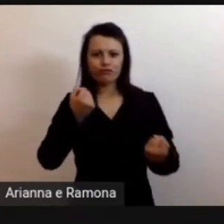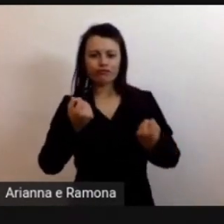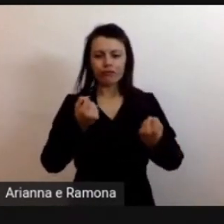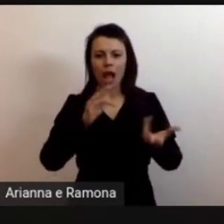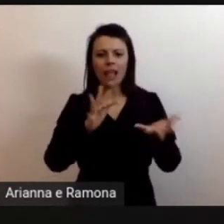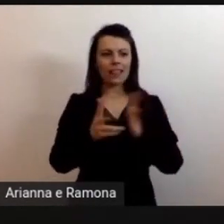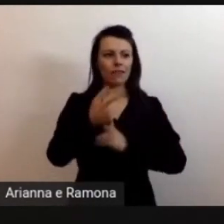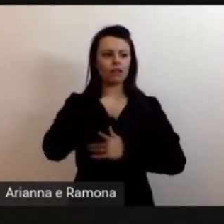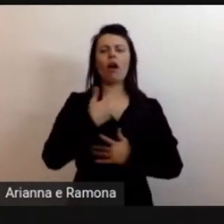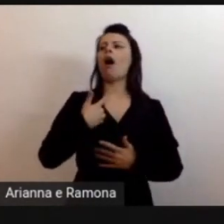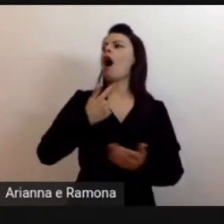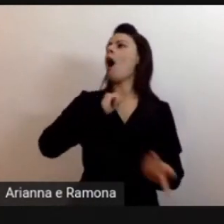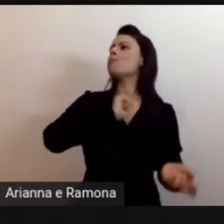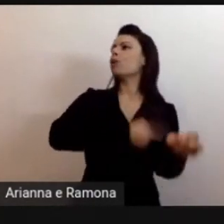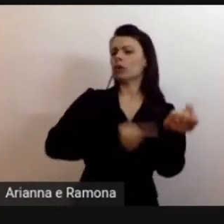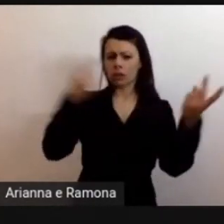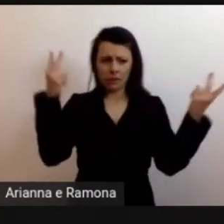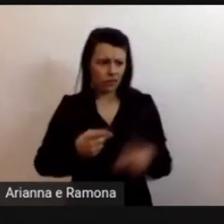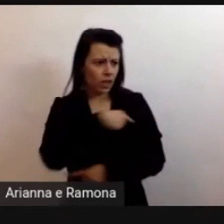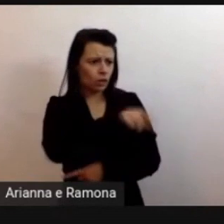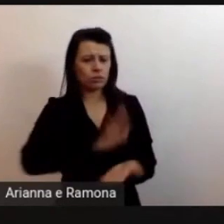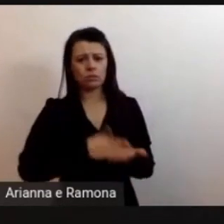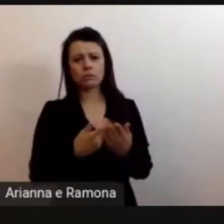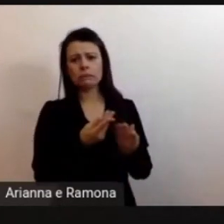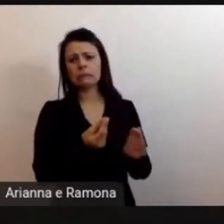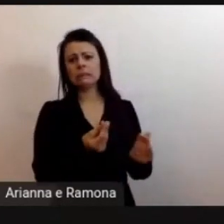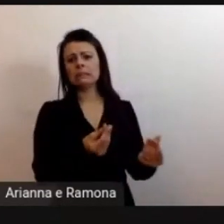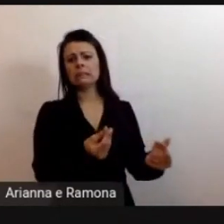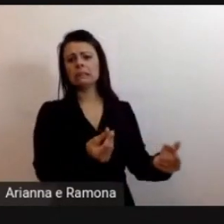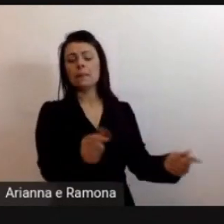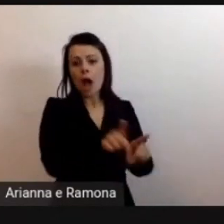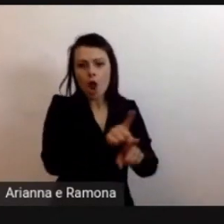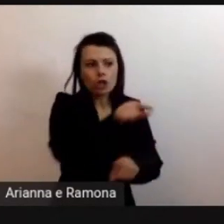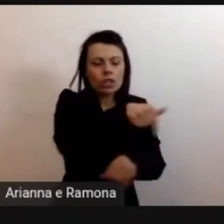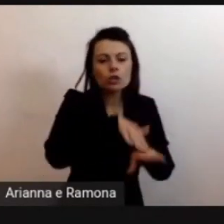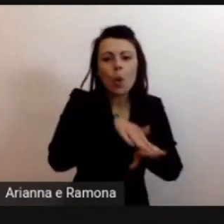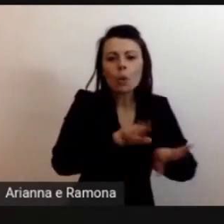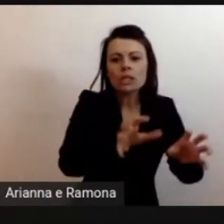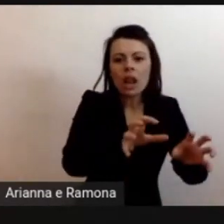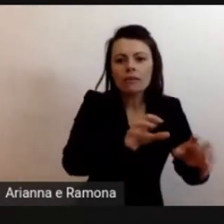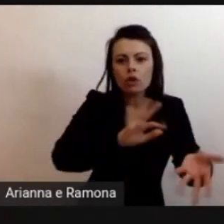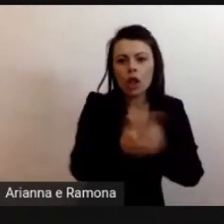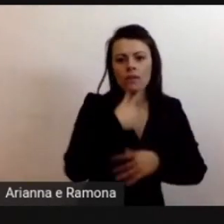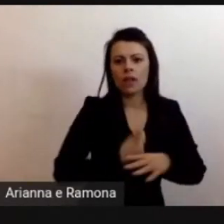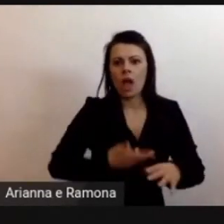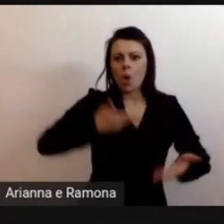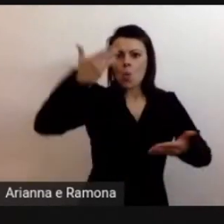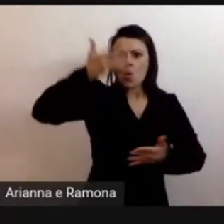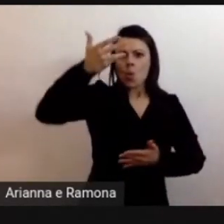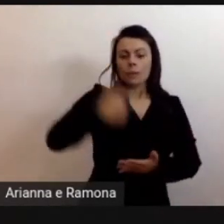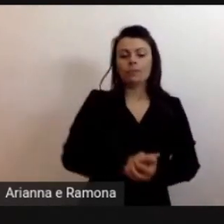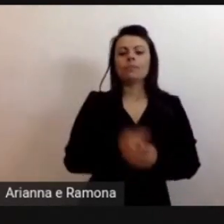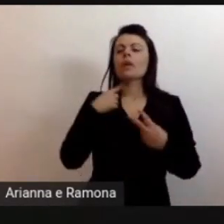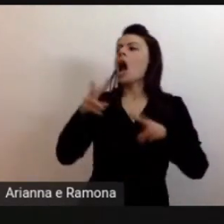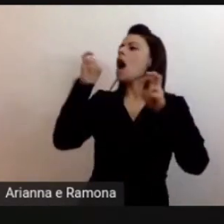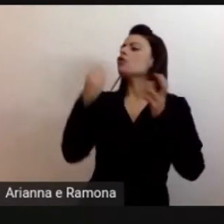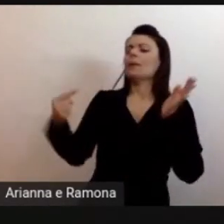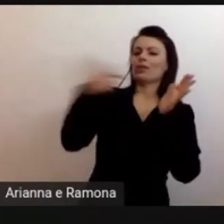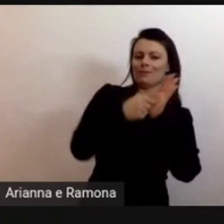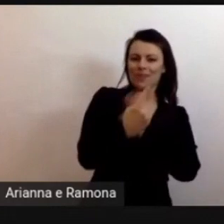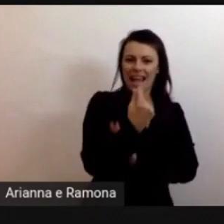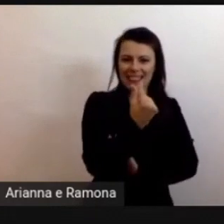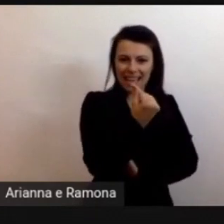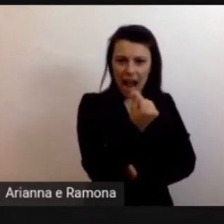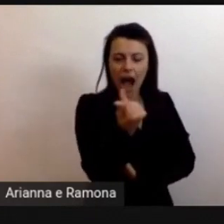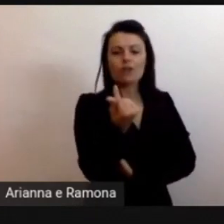seriamente senza essere riguardare anche molto potere torniamo al denaro e alla